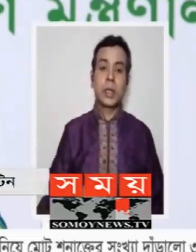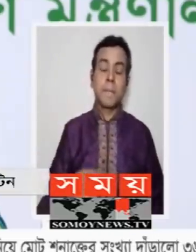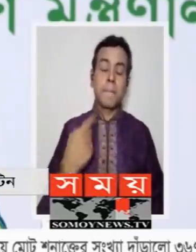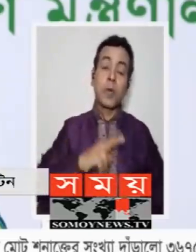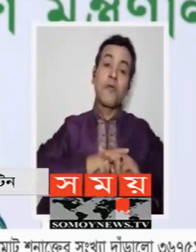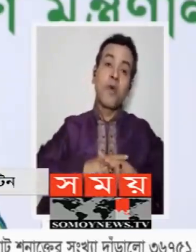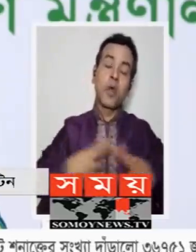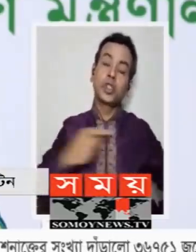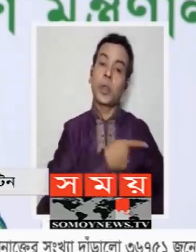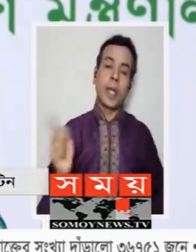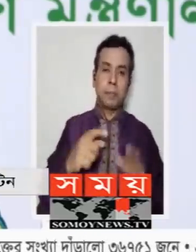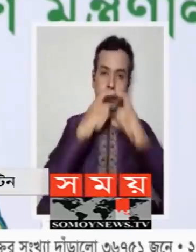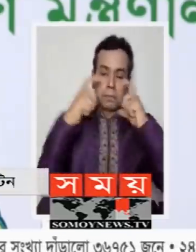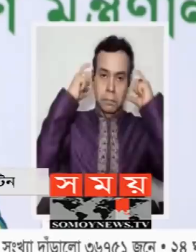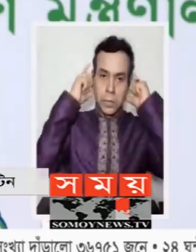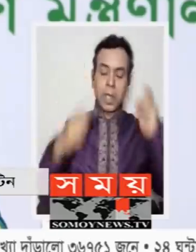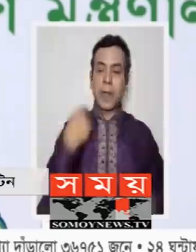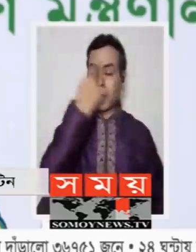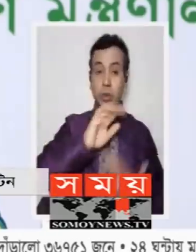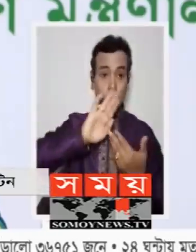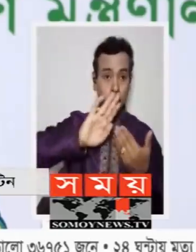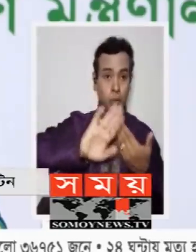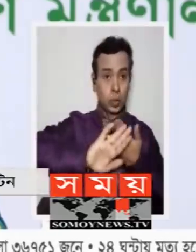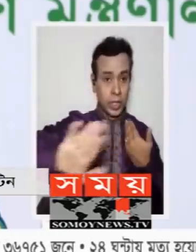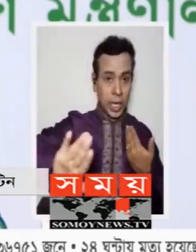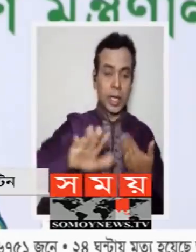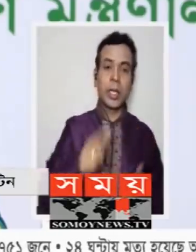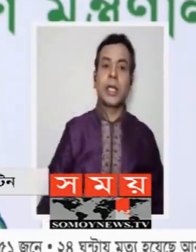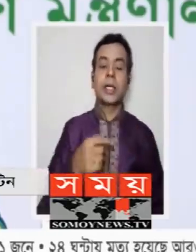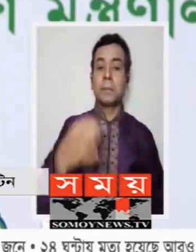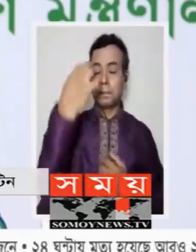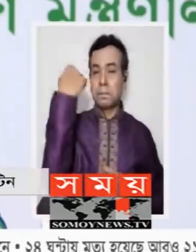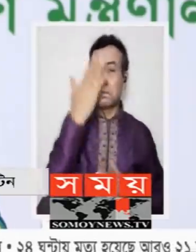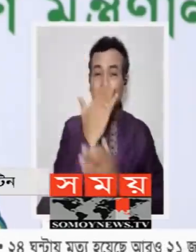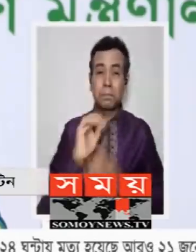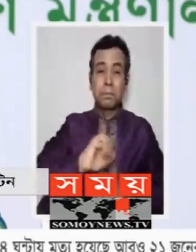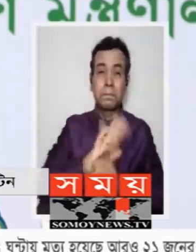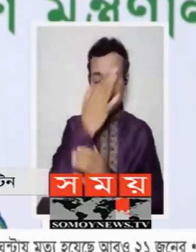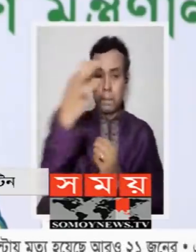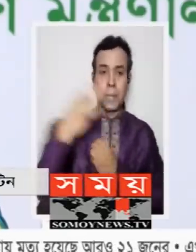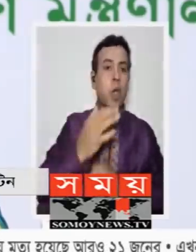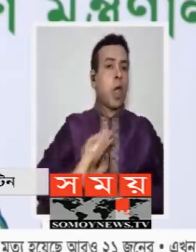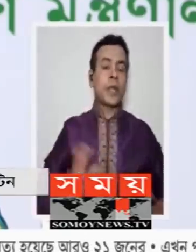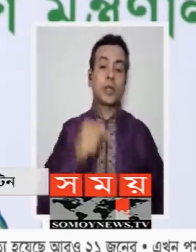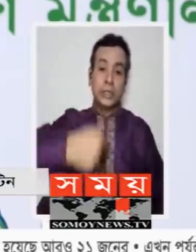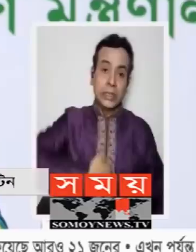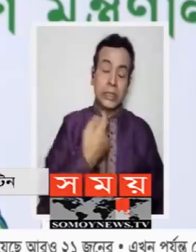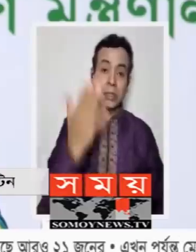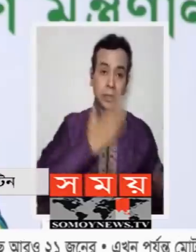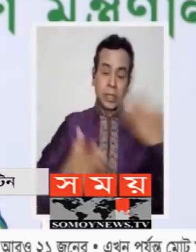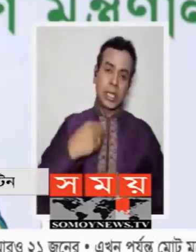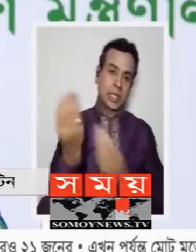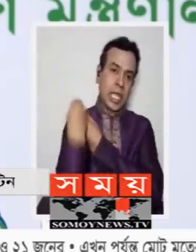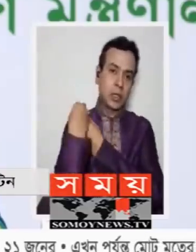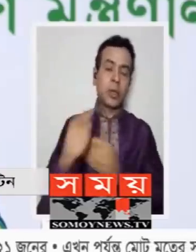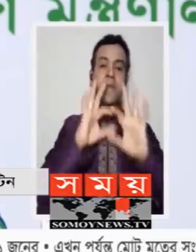যেন মাস্কটা সঠিকভাবে ব্যবহার করি। এবং প্রত্যেকেই আমরা মাস্ক ব্যবহার করি তাহলেও নিজেকে সুরক্ষিত রাখতে পারবো। সামাজিক দূরত্ব